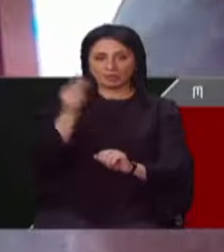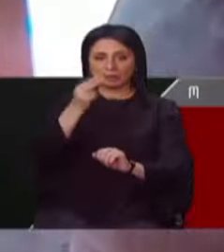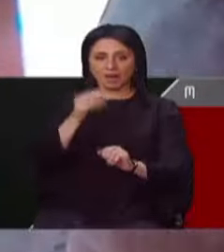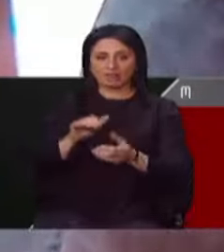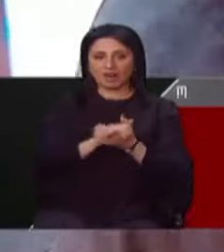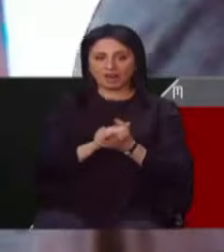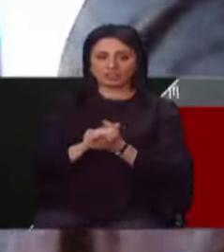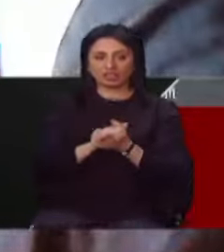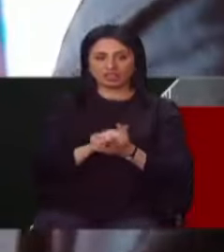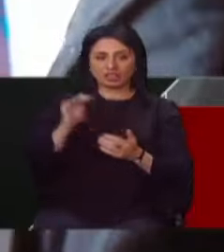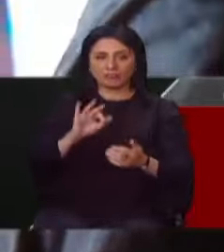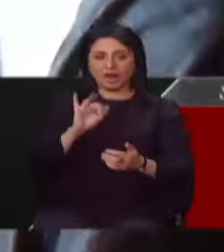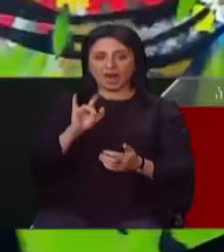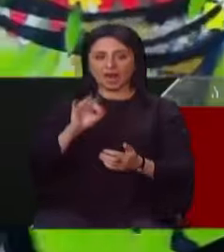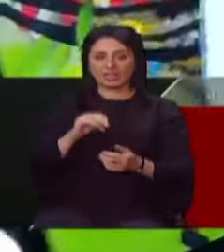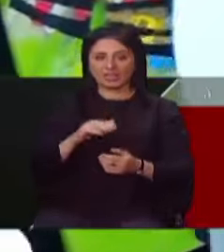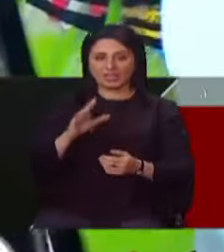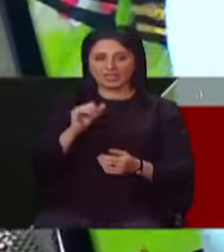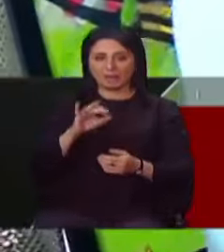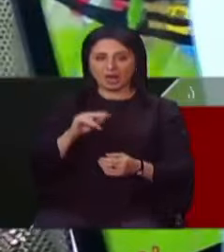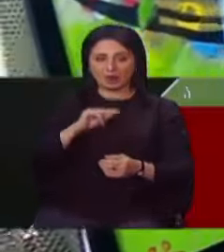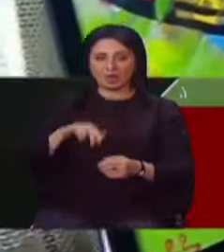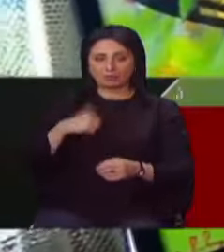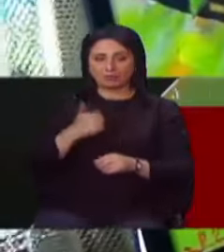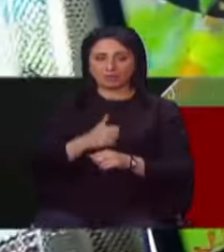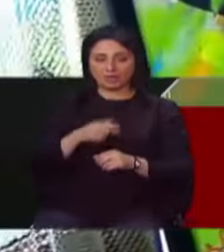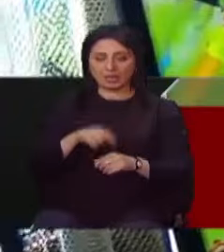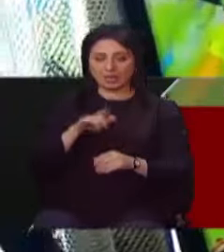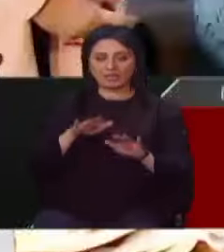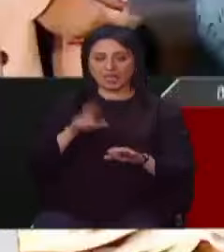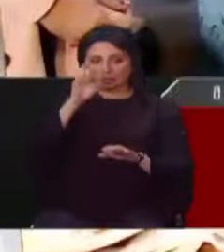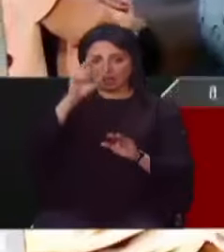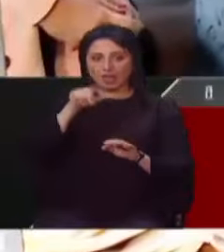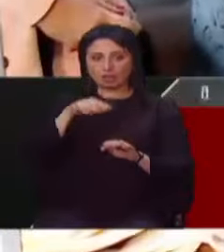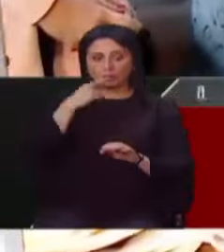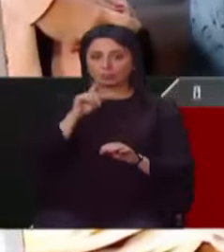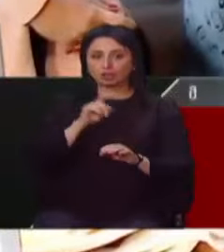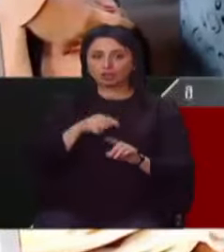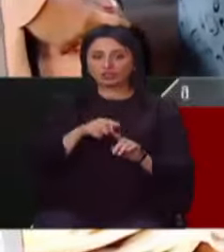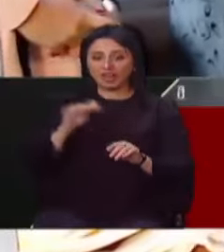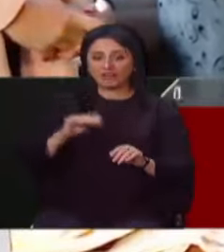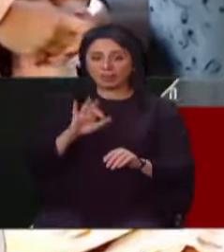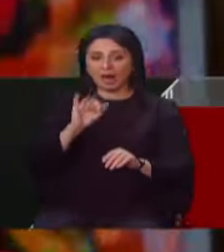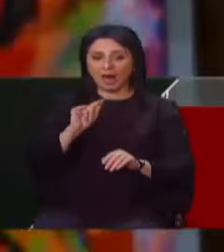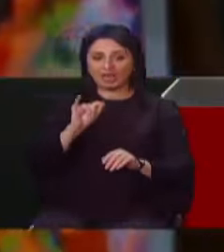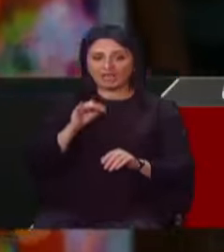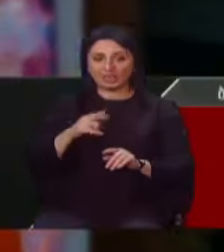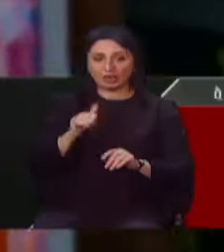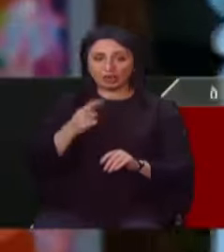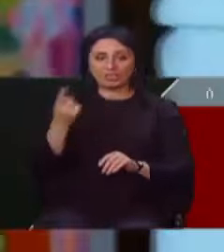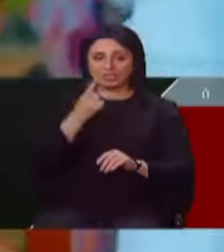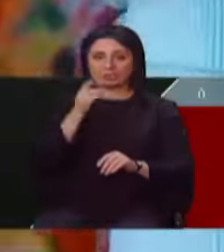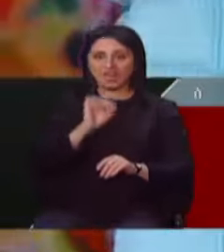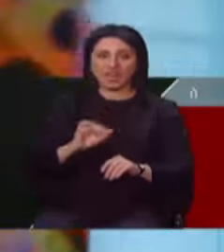მხატვართა კავშირმა და ქვემო ქართლის სამხარეო ადმინისტრაციამ. ადგილობრივ ხელისუფლებაში ამბობენ, რომ ქვემო ქართლს, როგორც